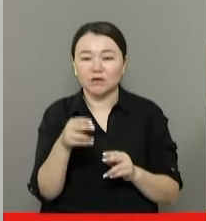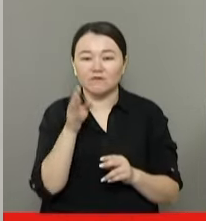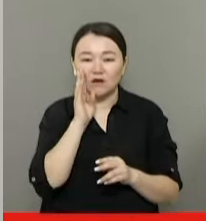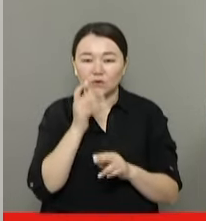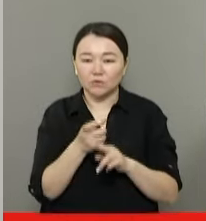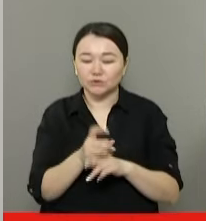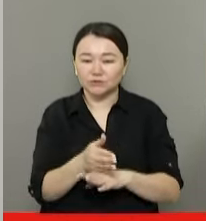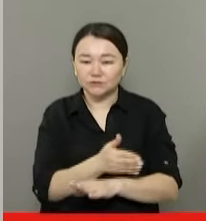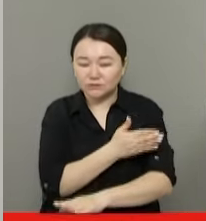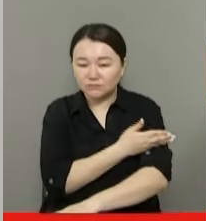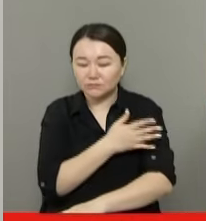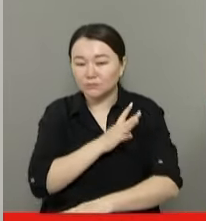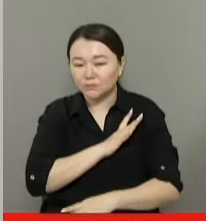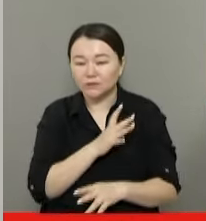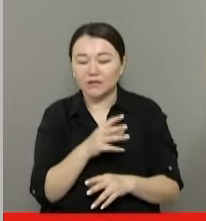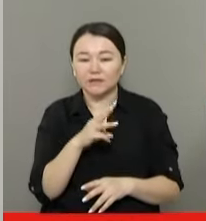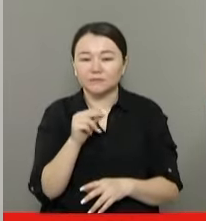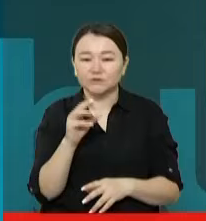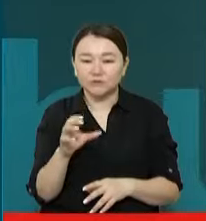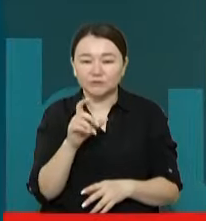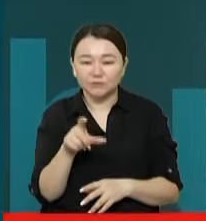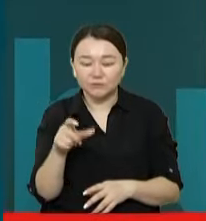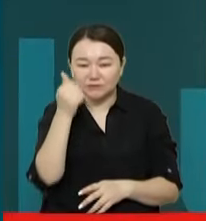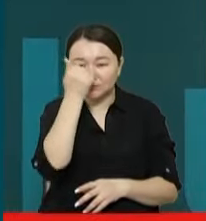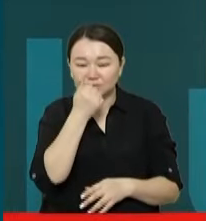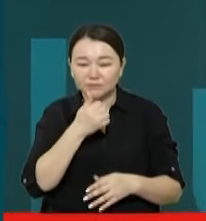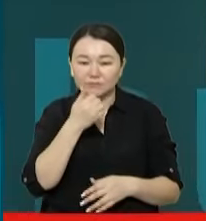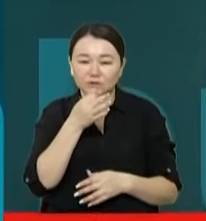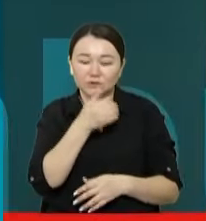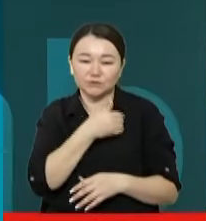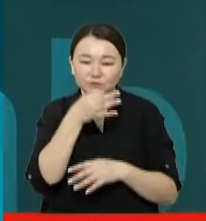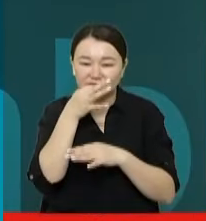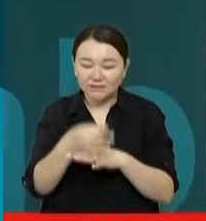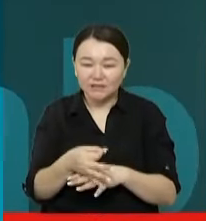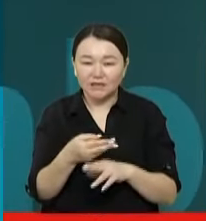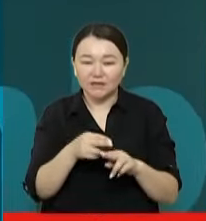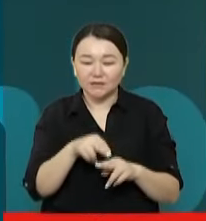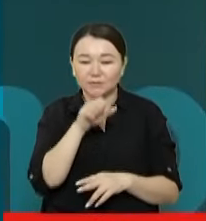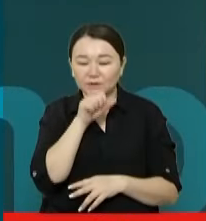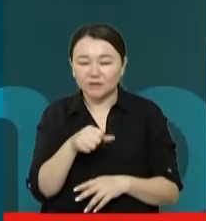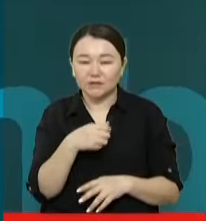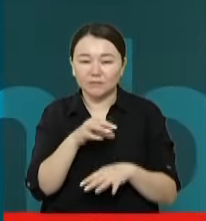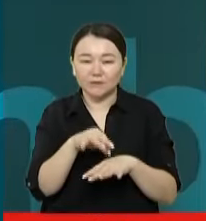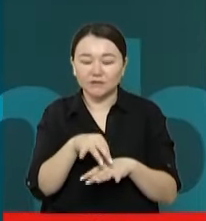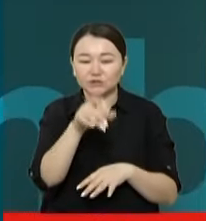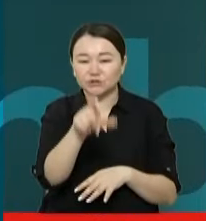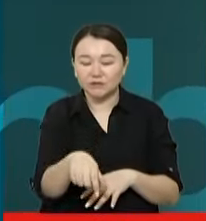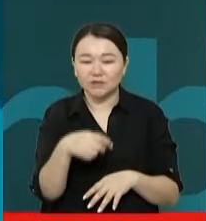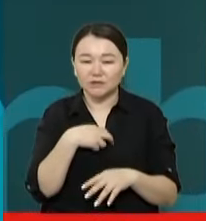жоғары көтерілген. МЧС мамандарына алғысымды білдіргім келеді. Солардың арқасында науқасқа